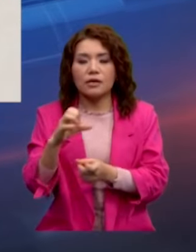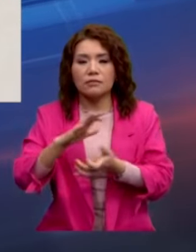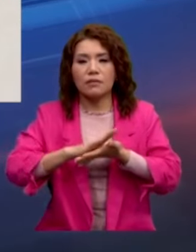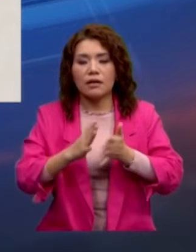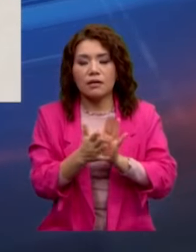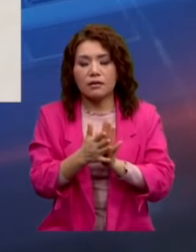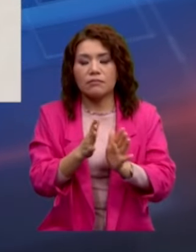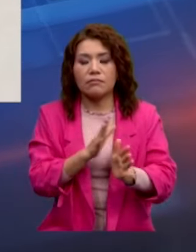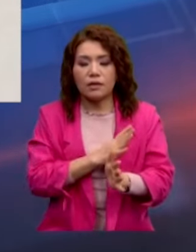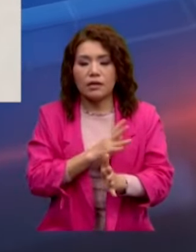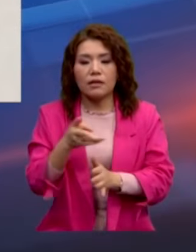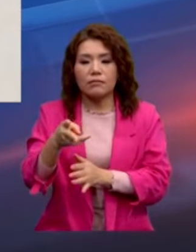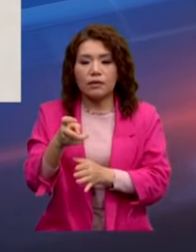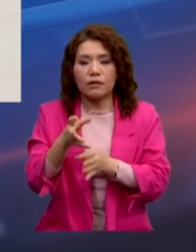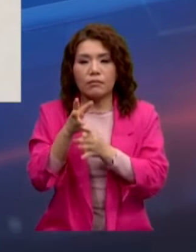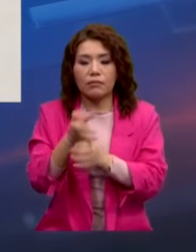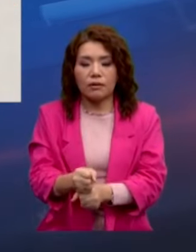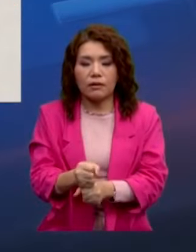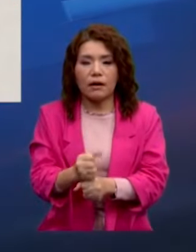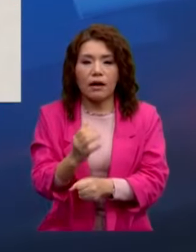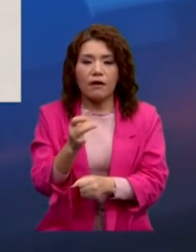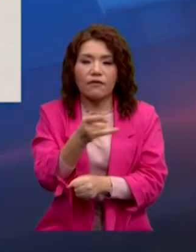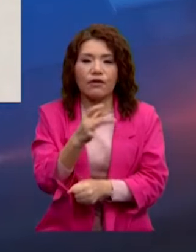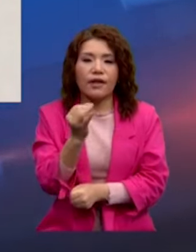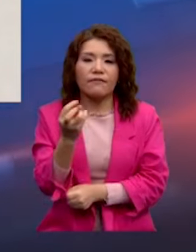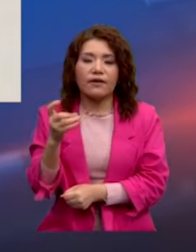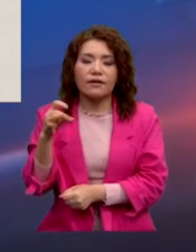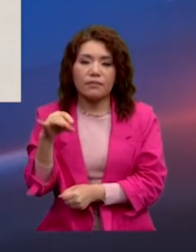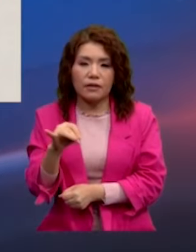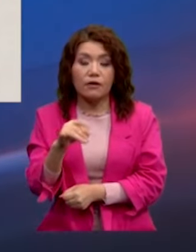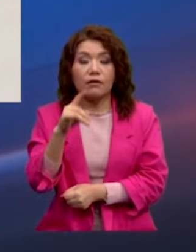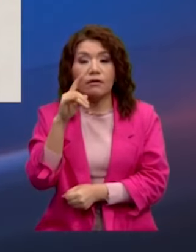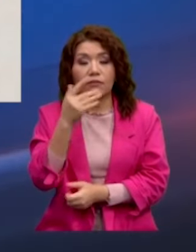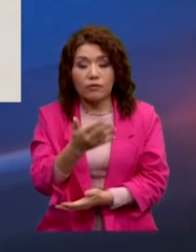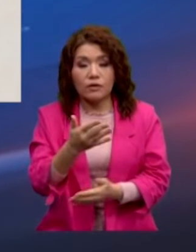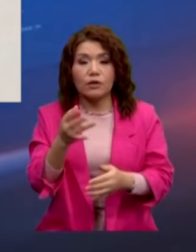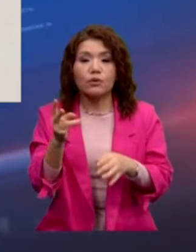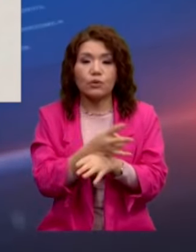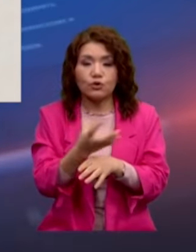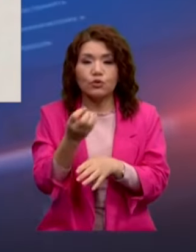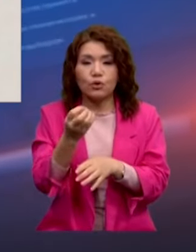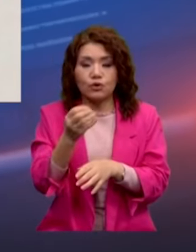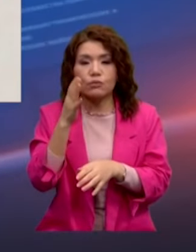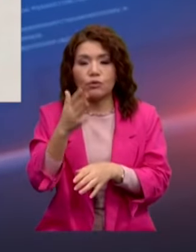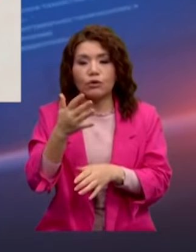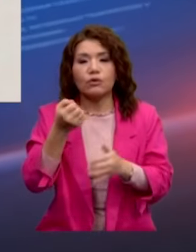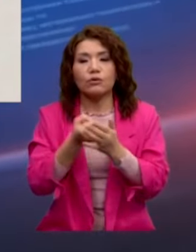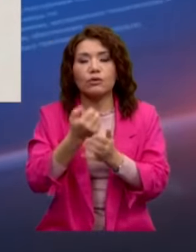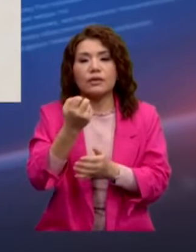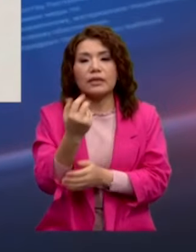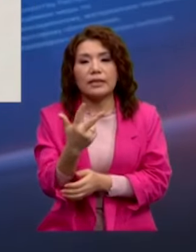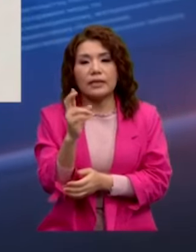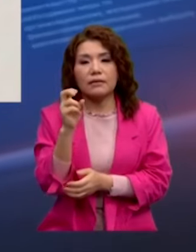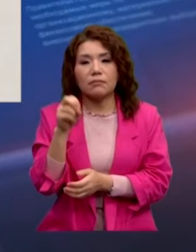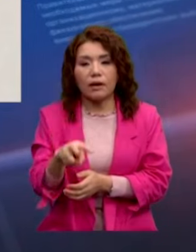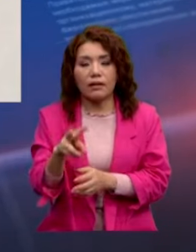положение. Две этажки упало в районе Аль-Фараби. Имейте в виду, ночью еще будет трясти, до 13 баллов